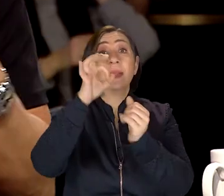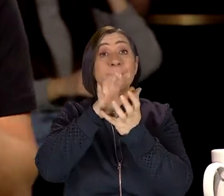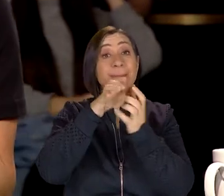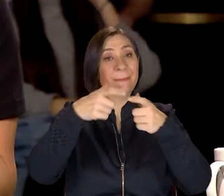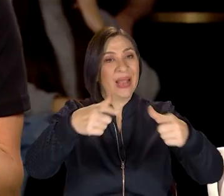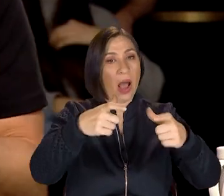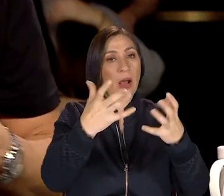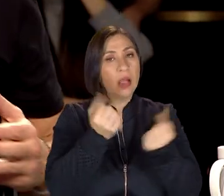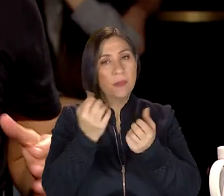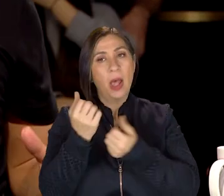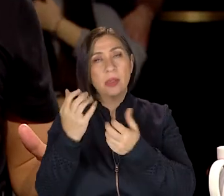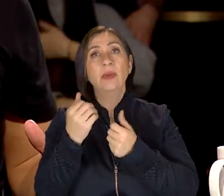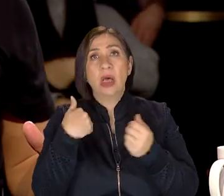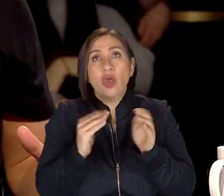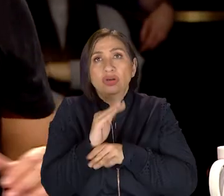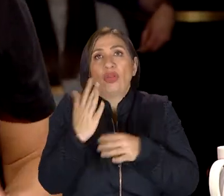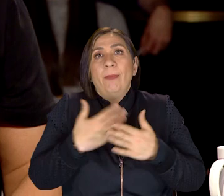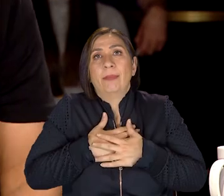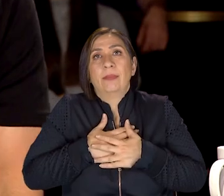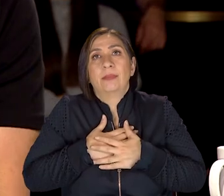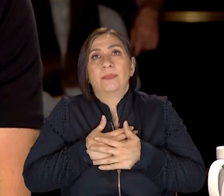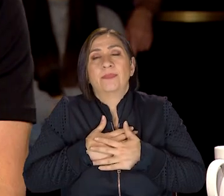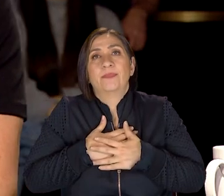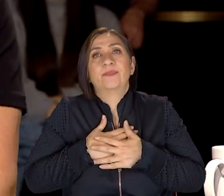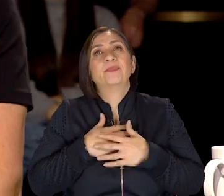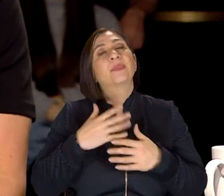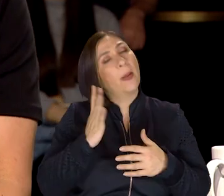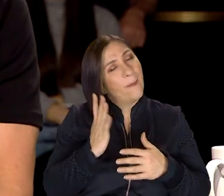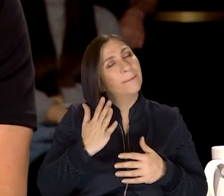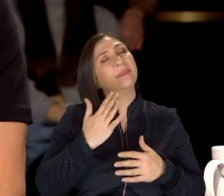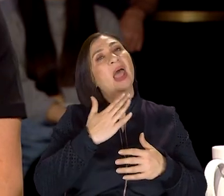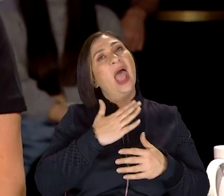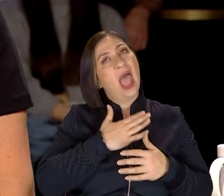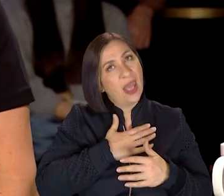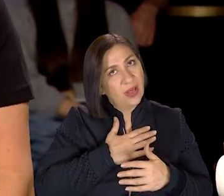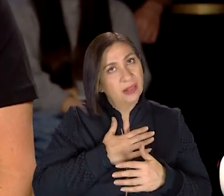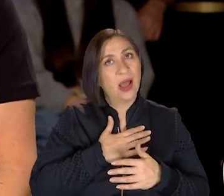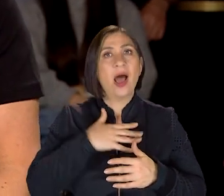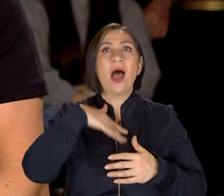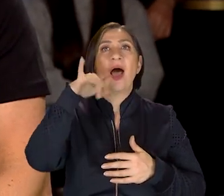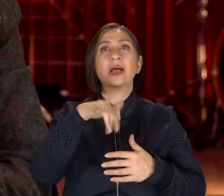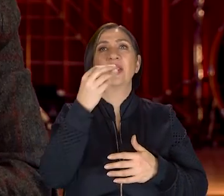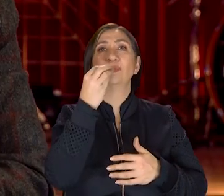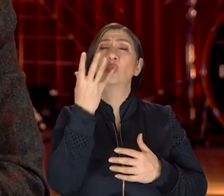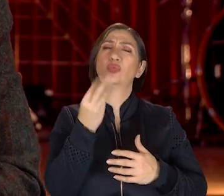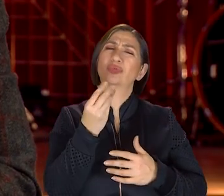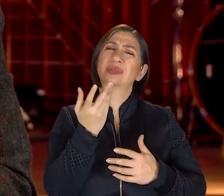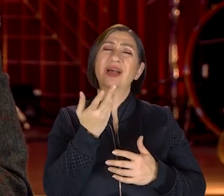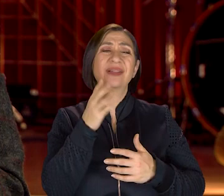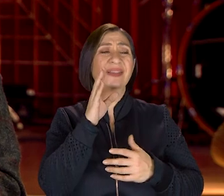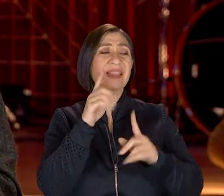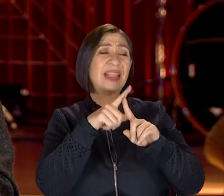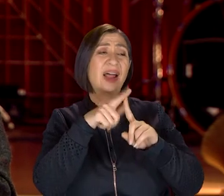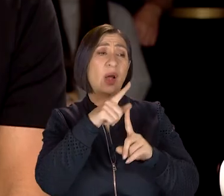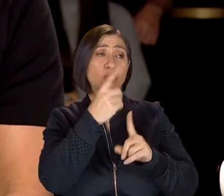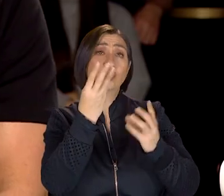ya bunu yaşadım ama şimdi ay yok yani. Yani tamam, eyvallah. Yani şey dersek de hakkını yemiş oluruz biraz ya. Yani Tarkan